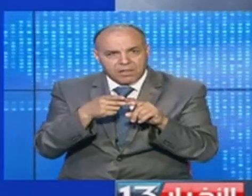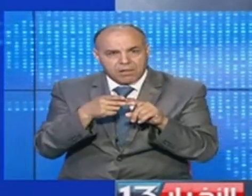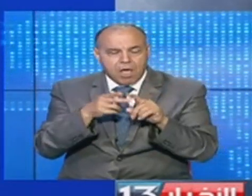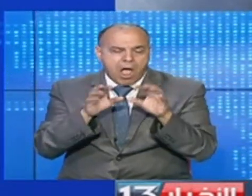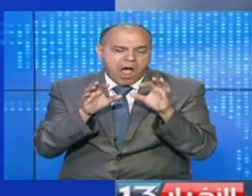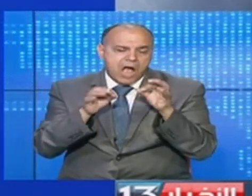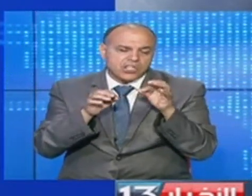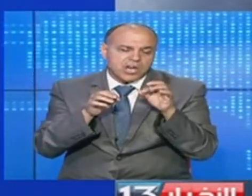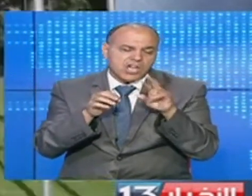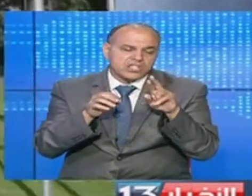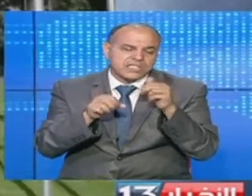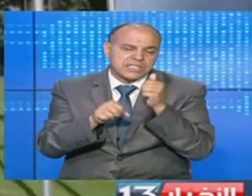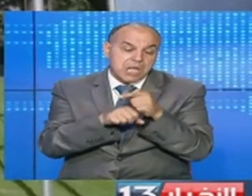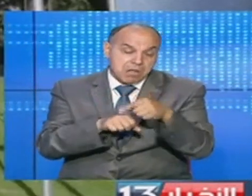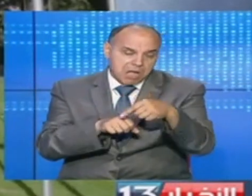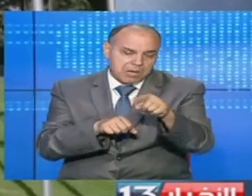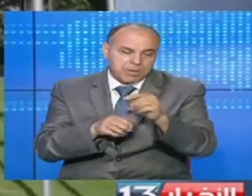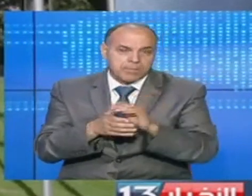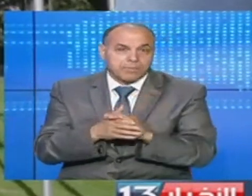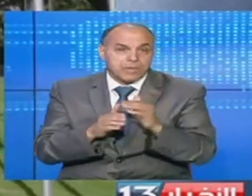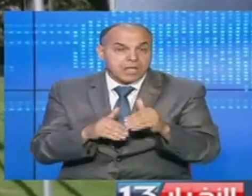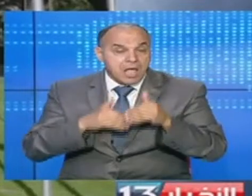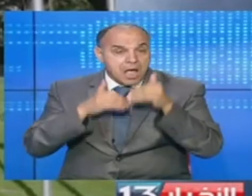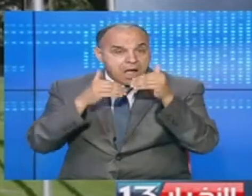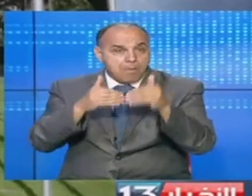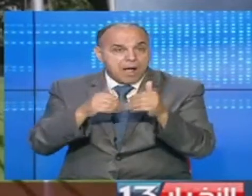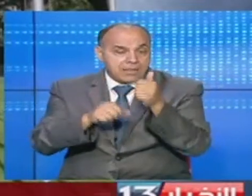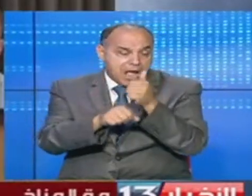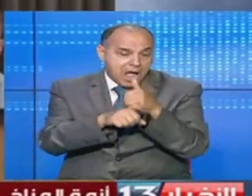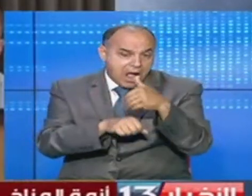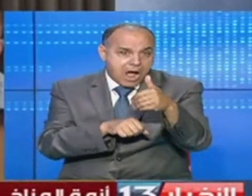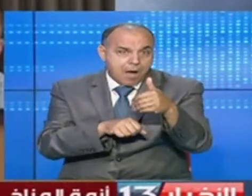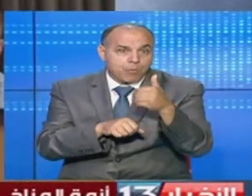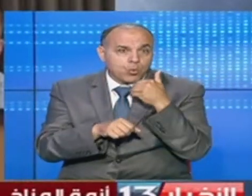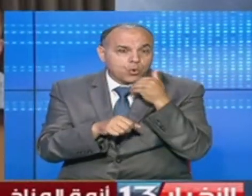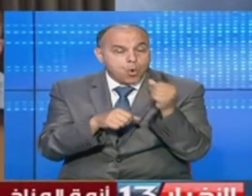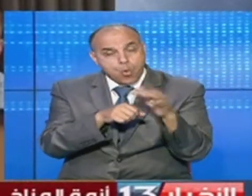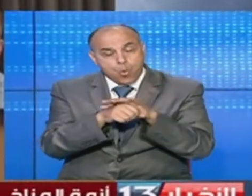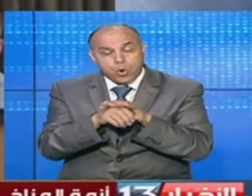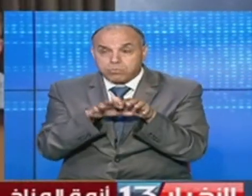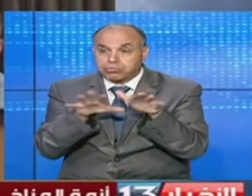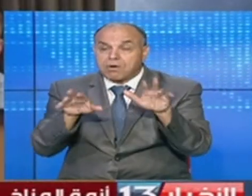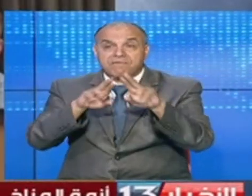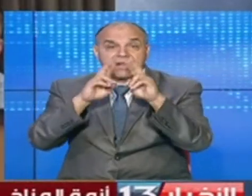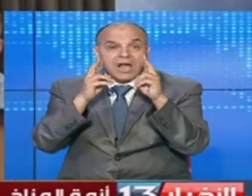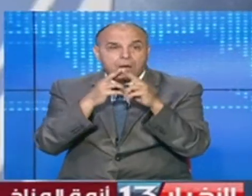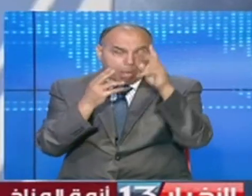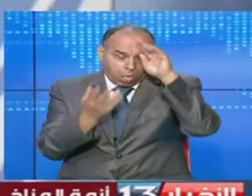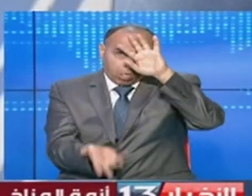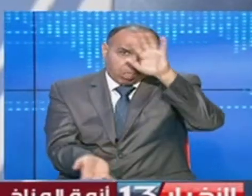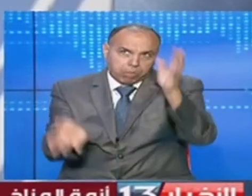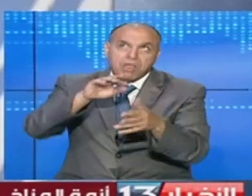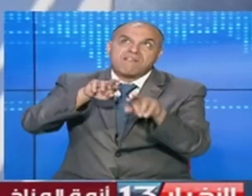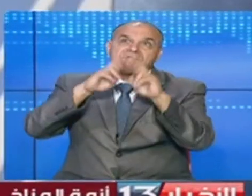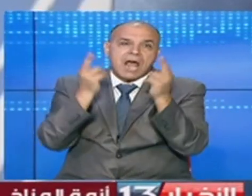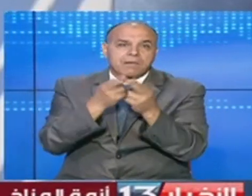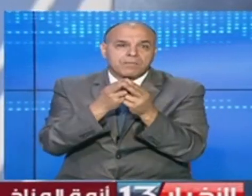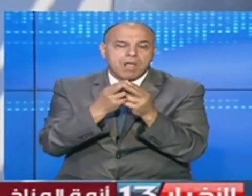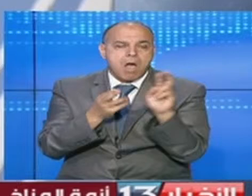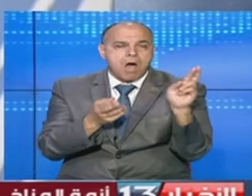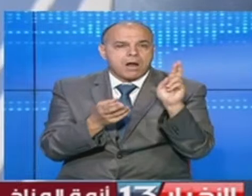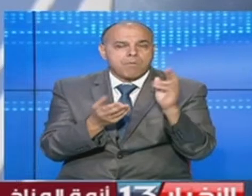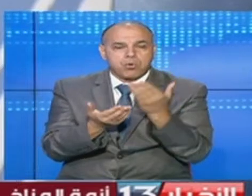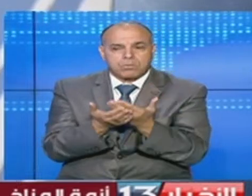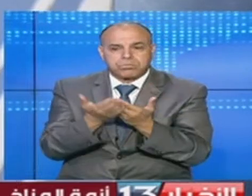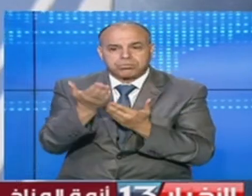عقود بعد اكثر من سنه انقلبت فيها جائحه قرون العالم راسا على عقب قدم تقرير